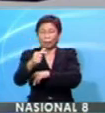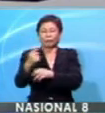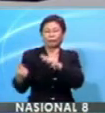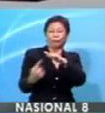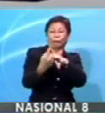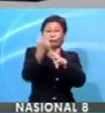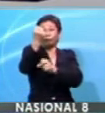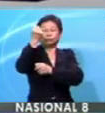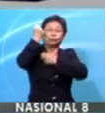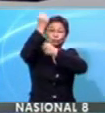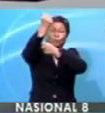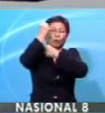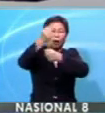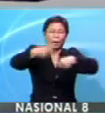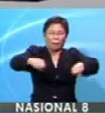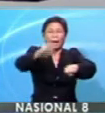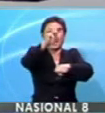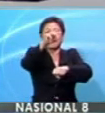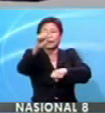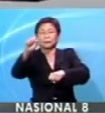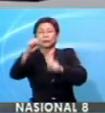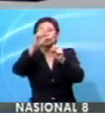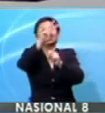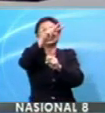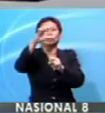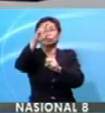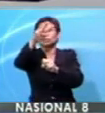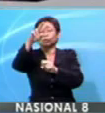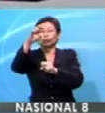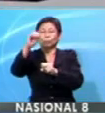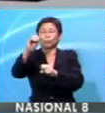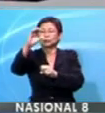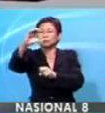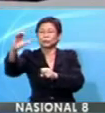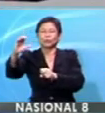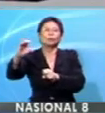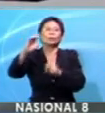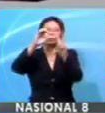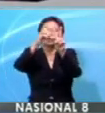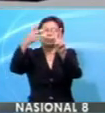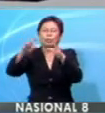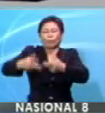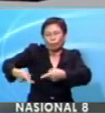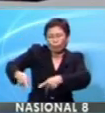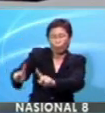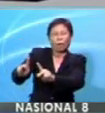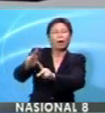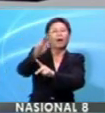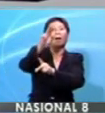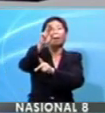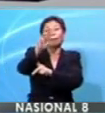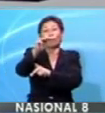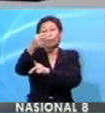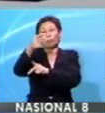juara keseluruhan pelumbaan motosikal MSS 250 cc 2014 membuka peluang buat Siti Nor Hafizah Mohamad untuk